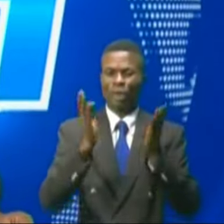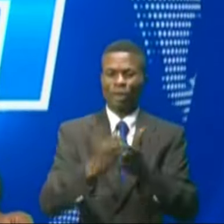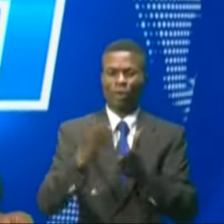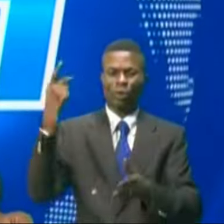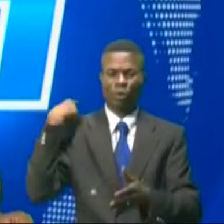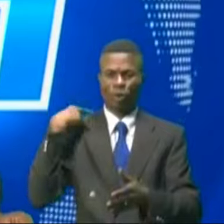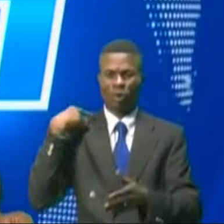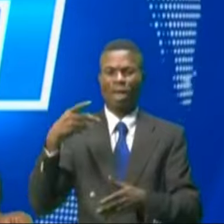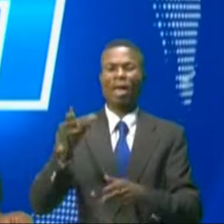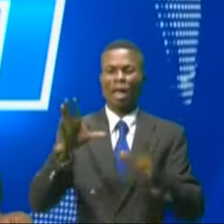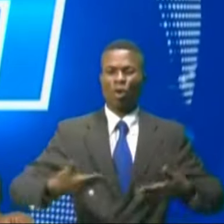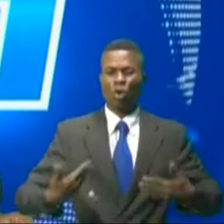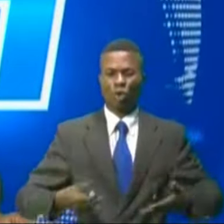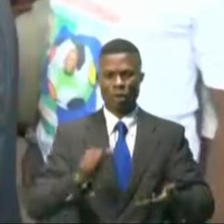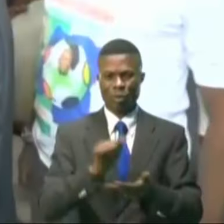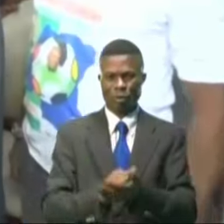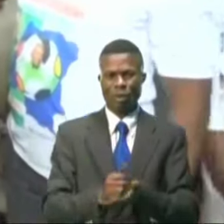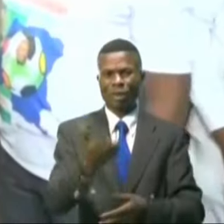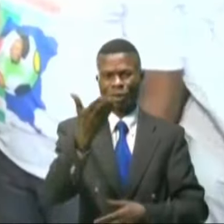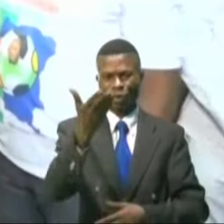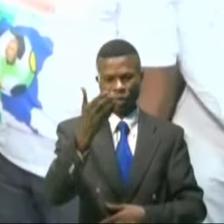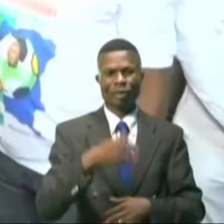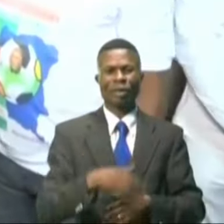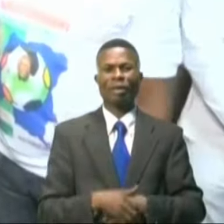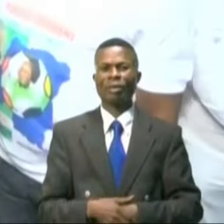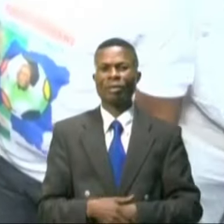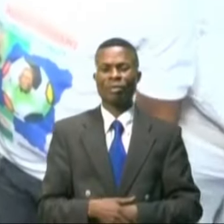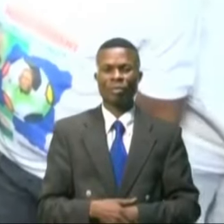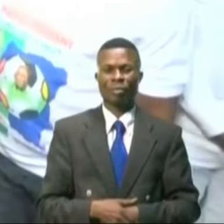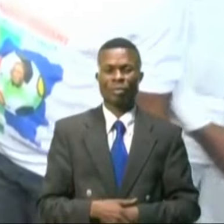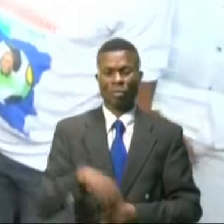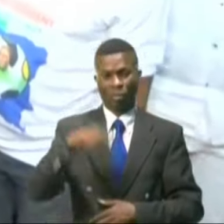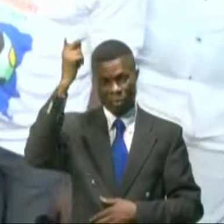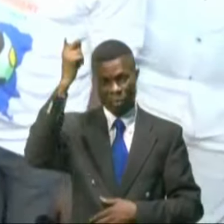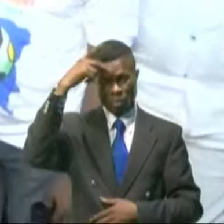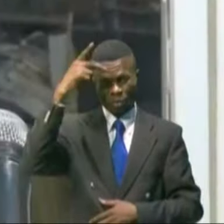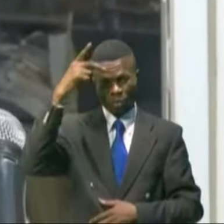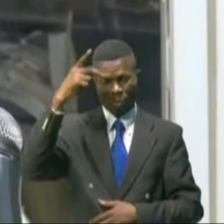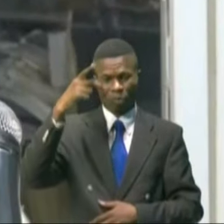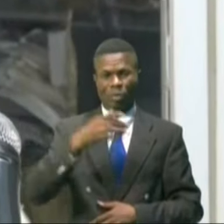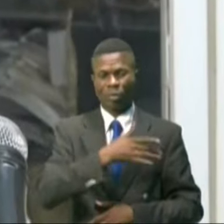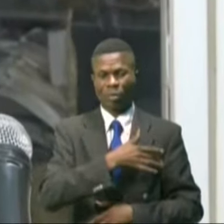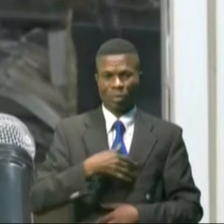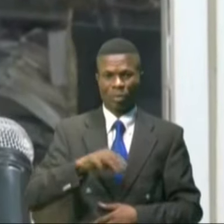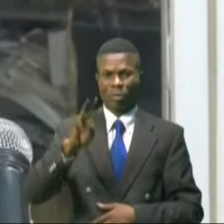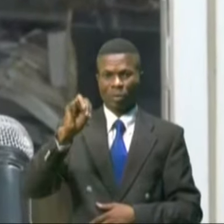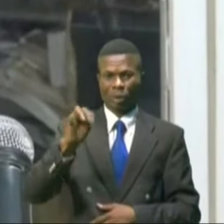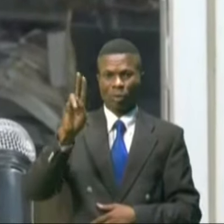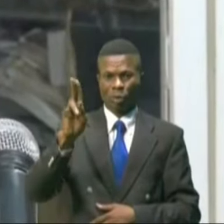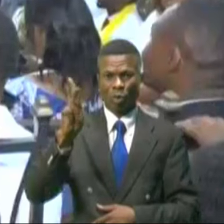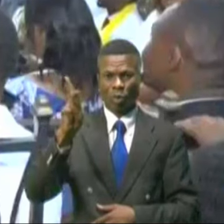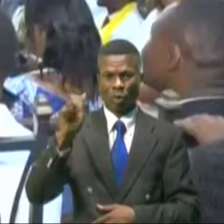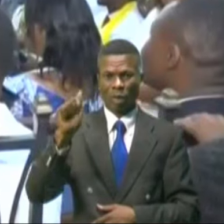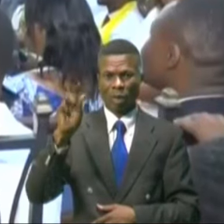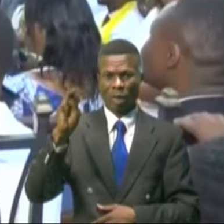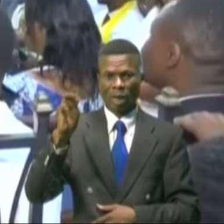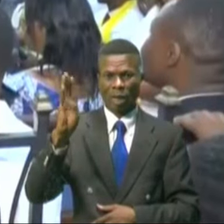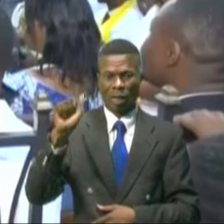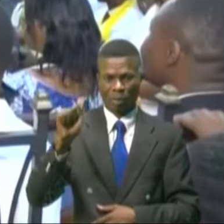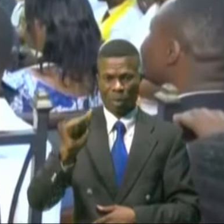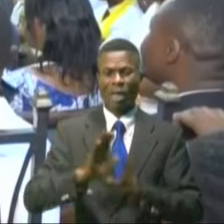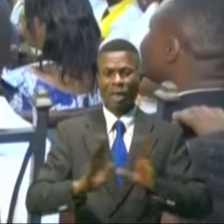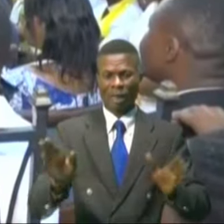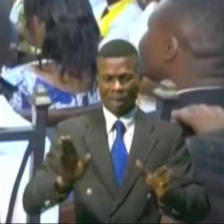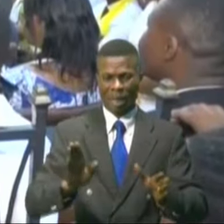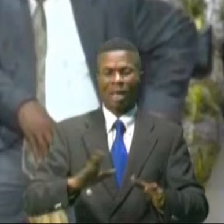peuple, Dani Mukendi. Suivez. Un chevronné politique au rang de Mukamba Kadiata Nzemba mérite bien de